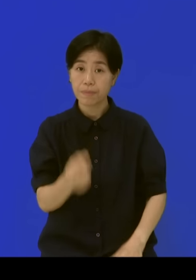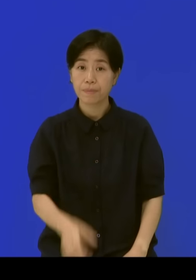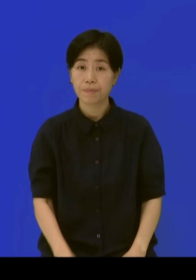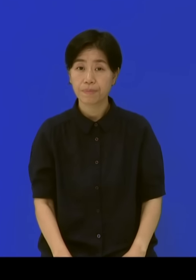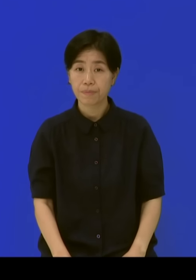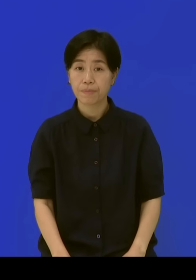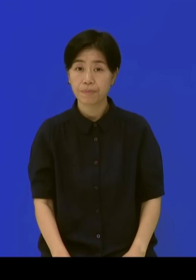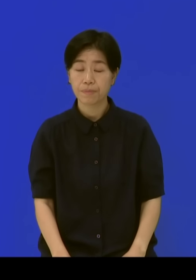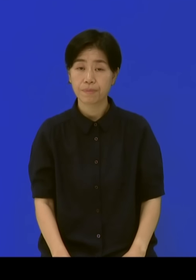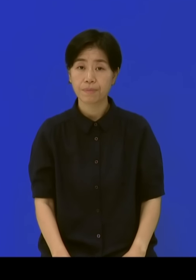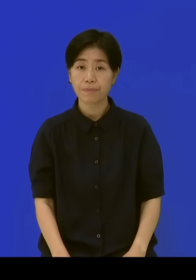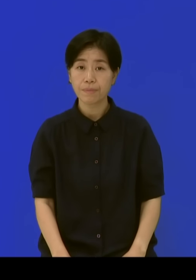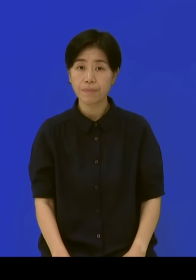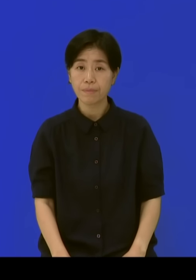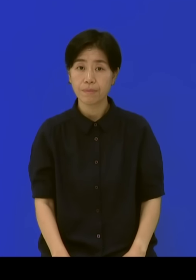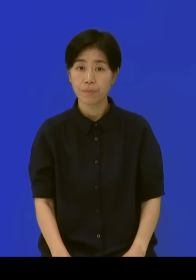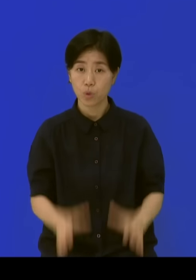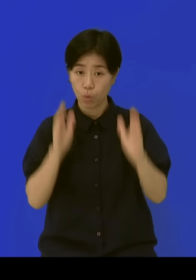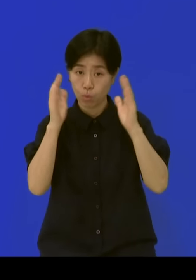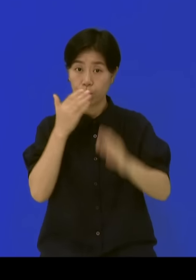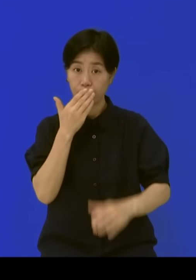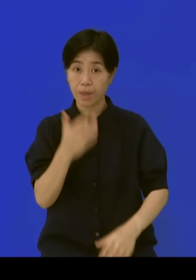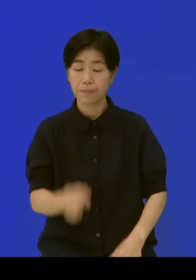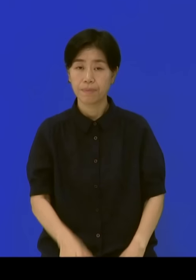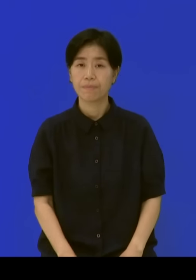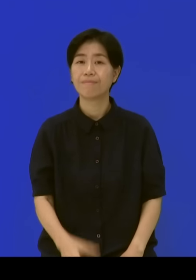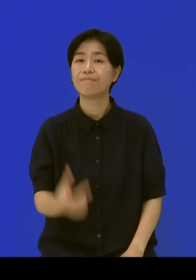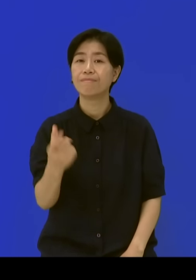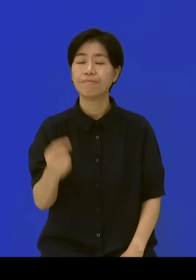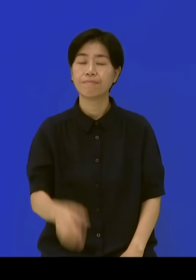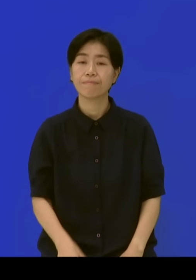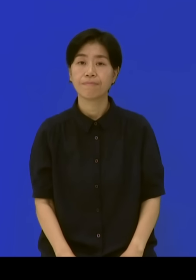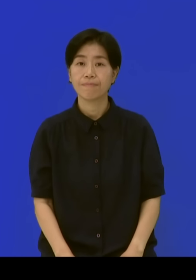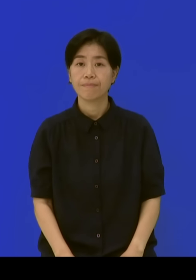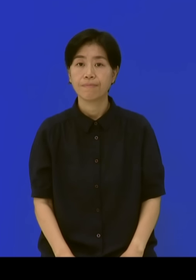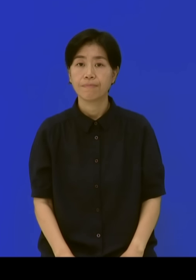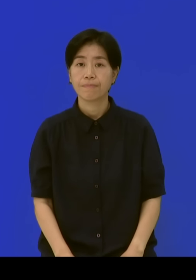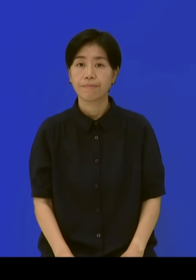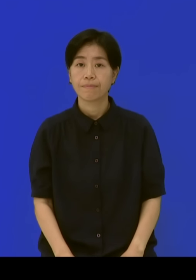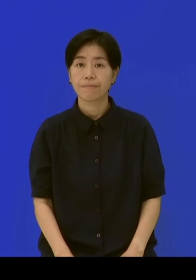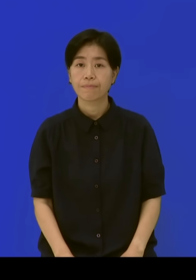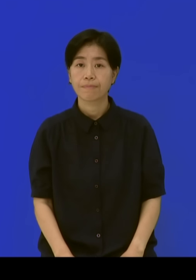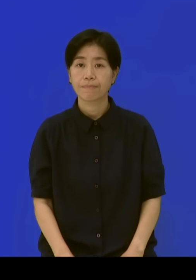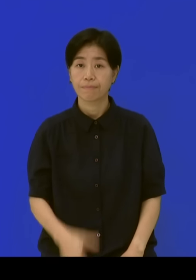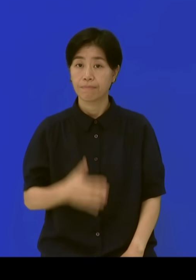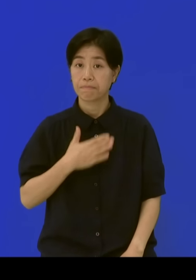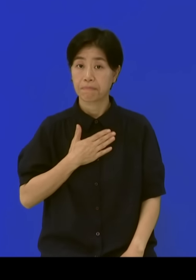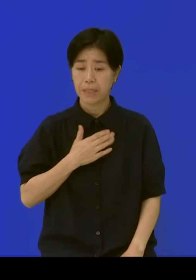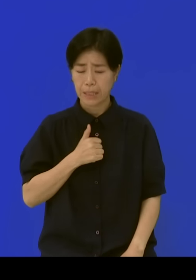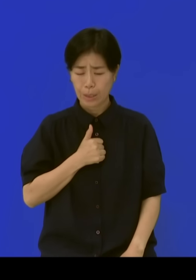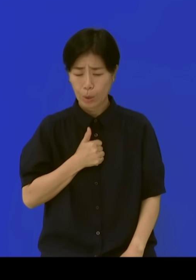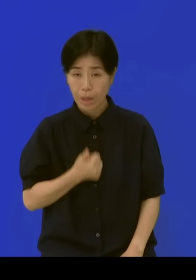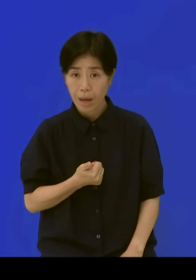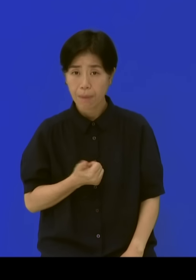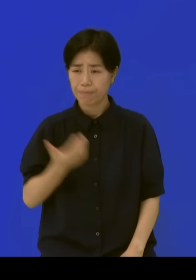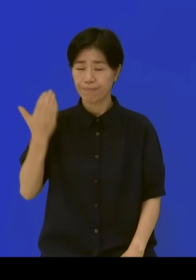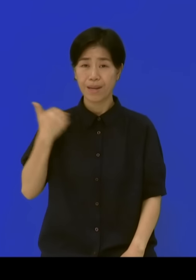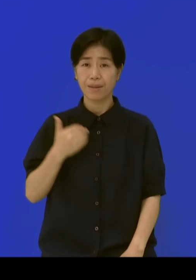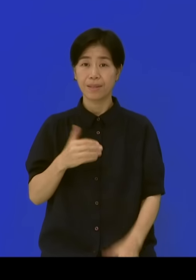덕분에 공부도 할 수 있었고, 그죠? 아, 네. 제가 그쵸. 처음에 이제 제 자존감이 낮았던